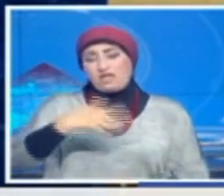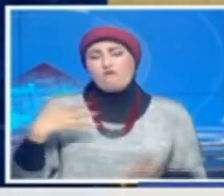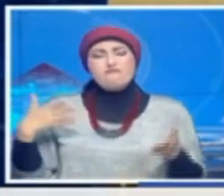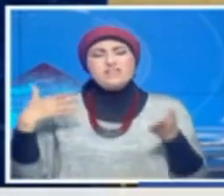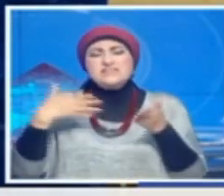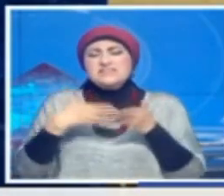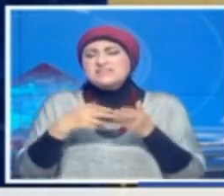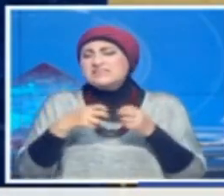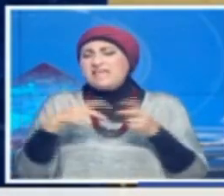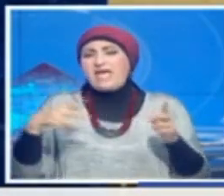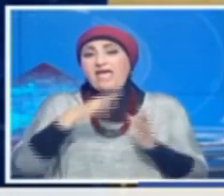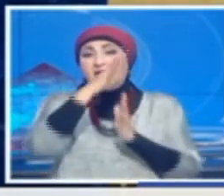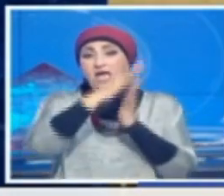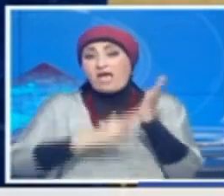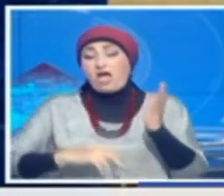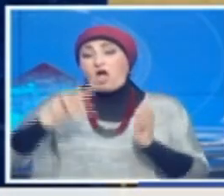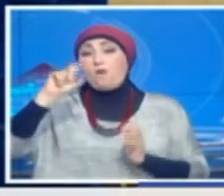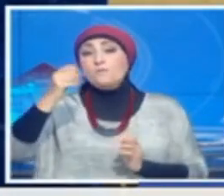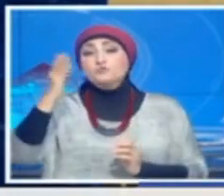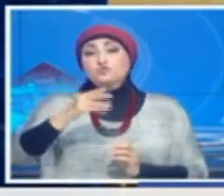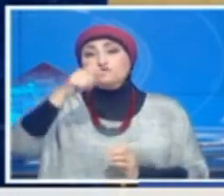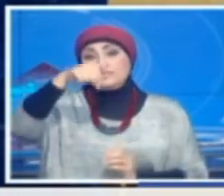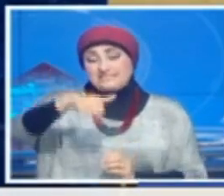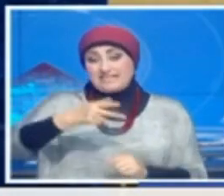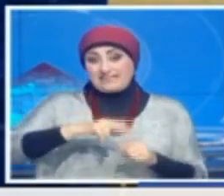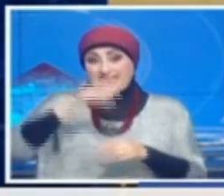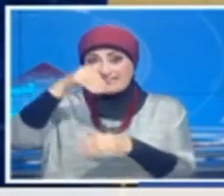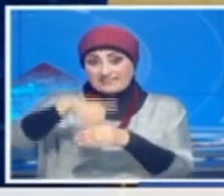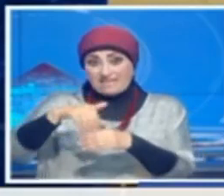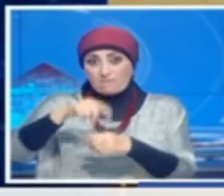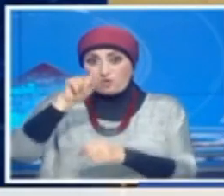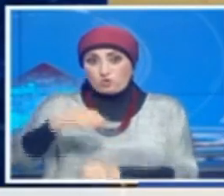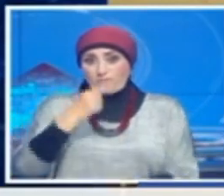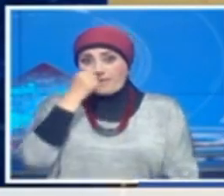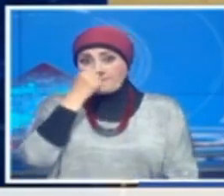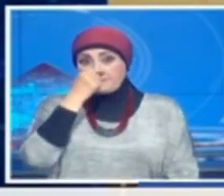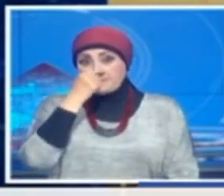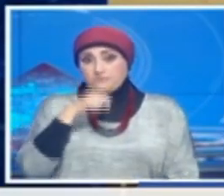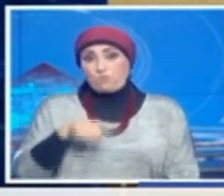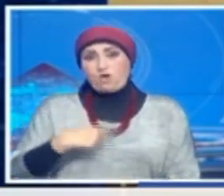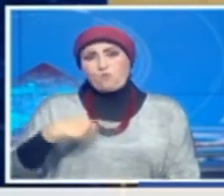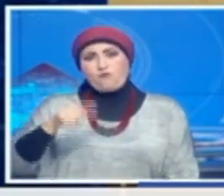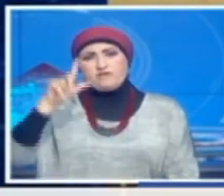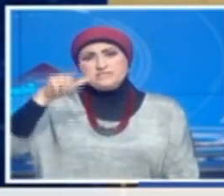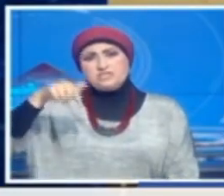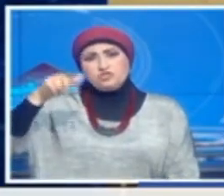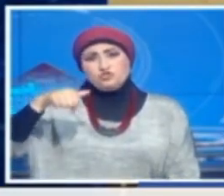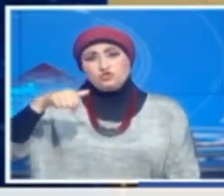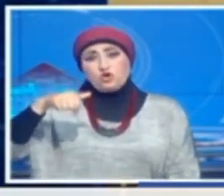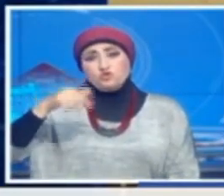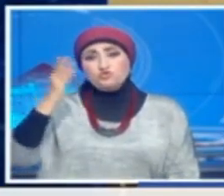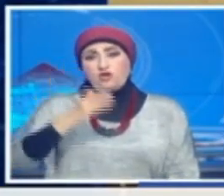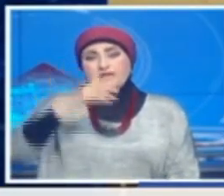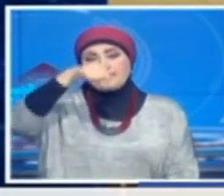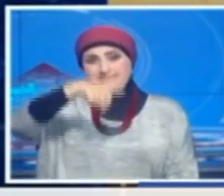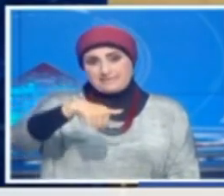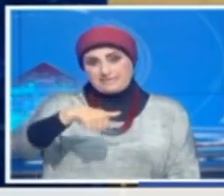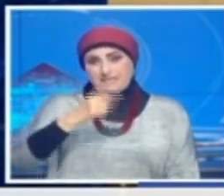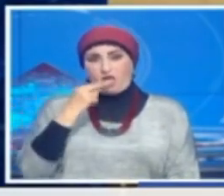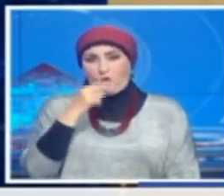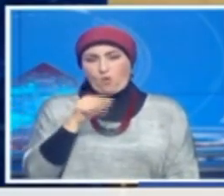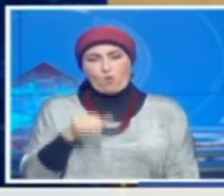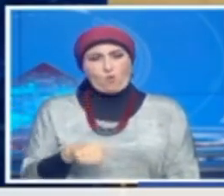النهائية يوم 15 من يونيو، على أن تجرى الانتخابات يوم الخميس الموافق 16 من نفس